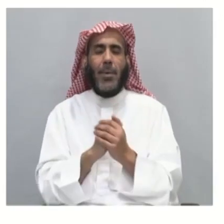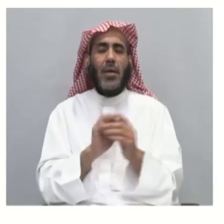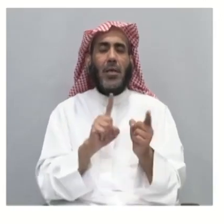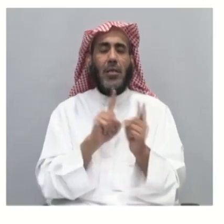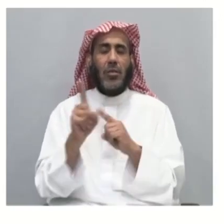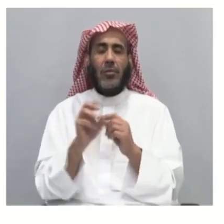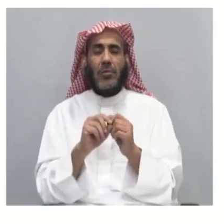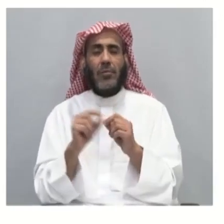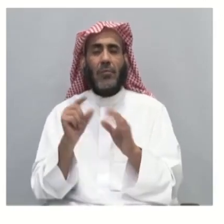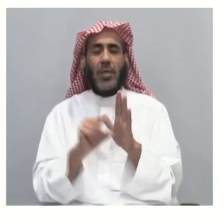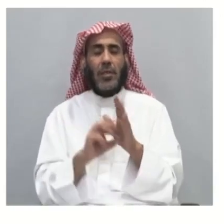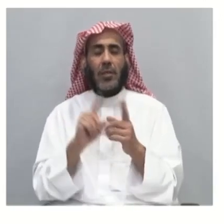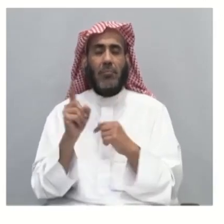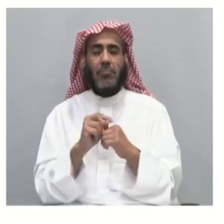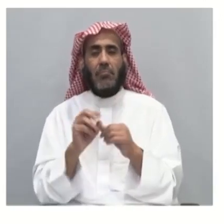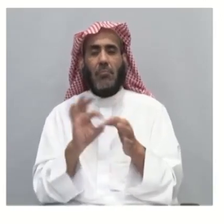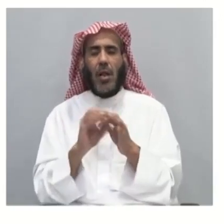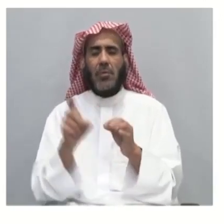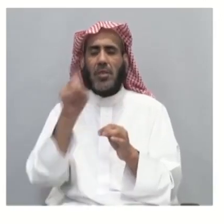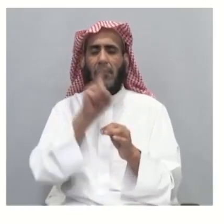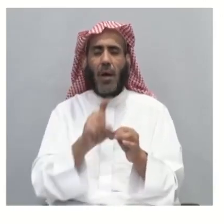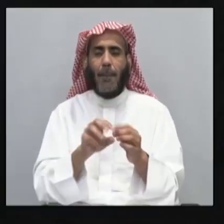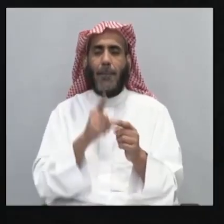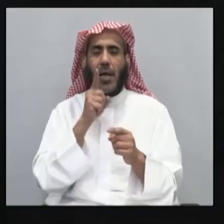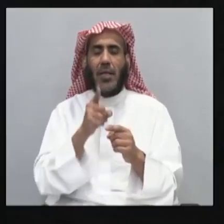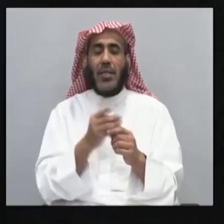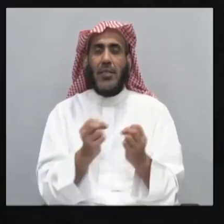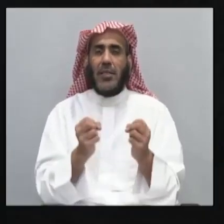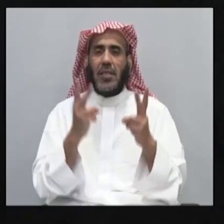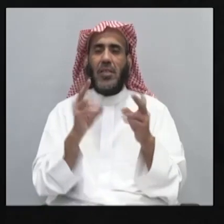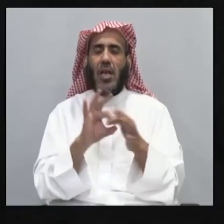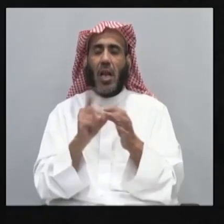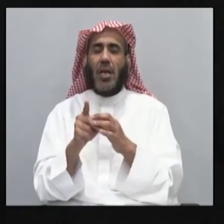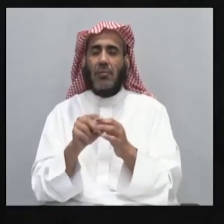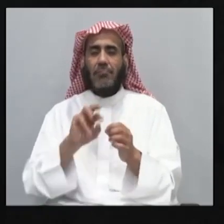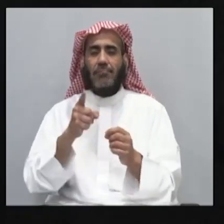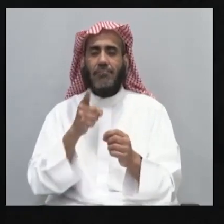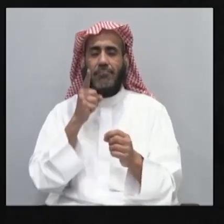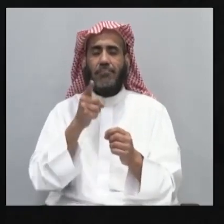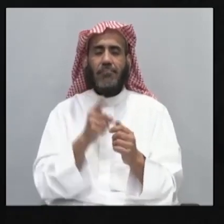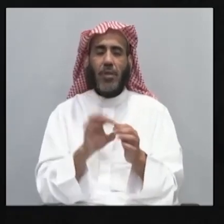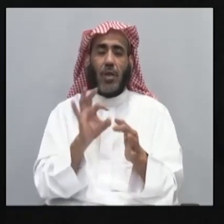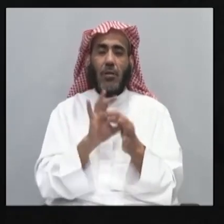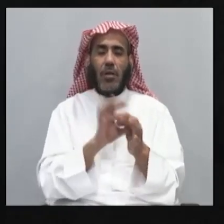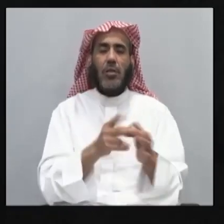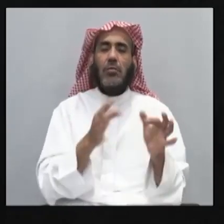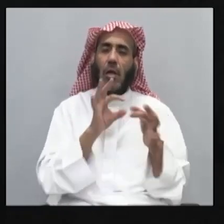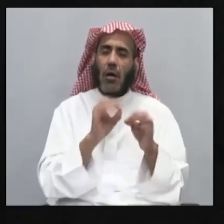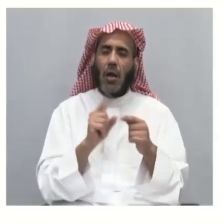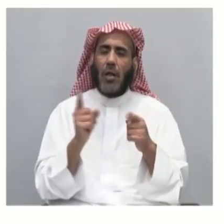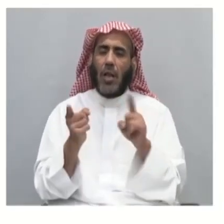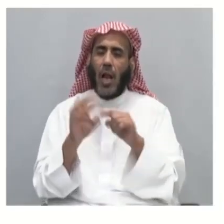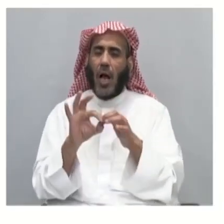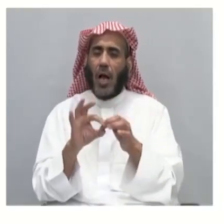اشرت في الفقرتين التاليتين بعلامه الاستفهام حتى انت تستنتج علاقات لكن يكون لمثل هذه العلاقات ترابط وفق ما